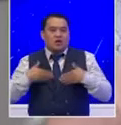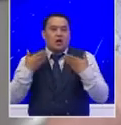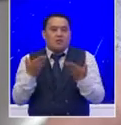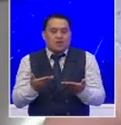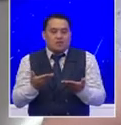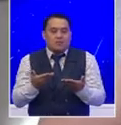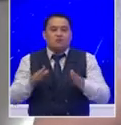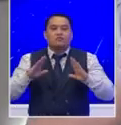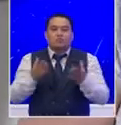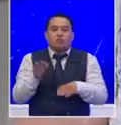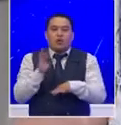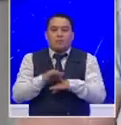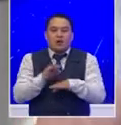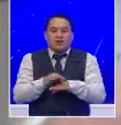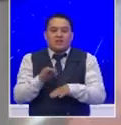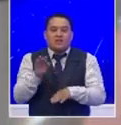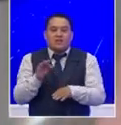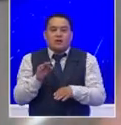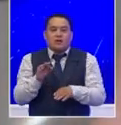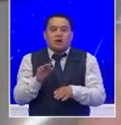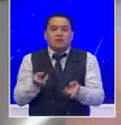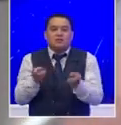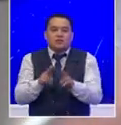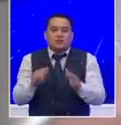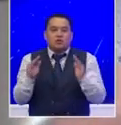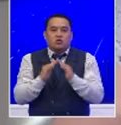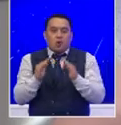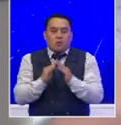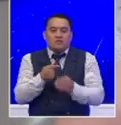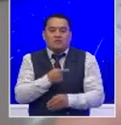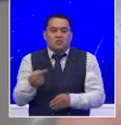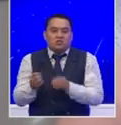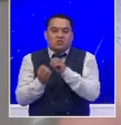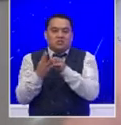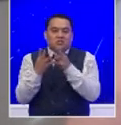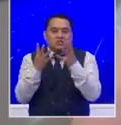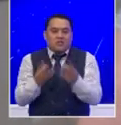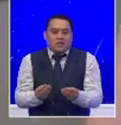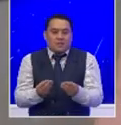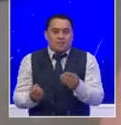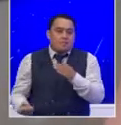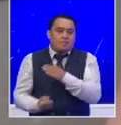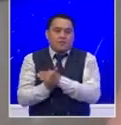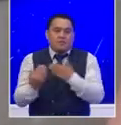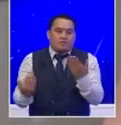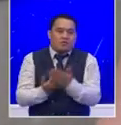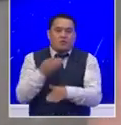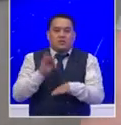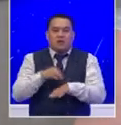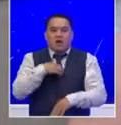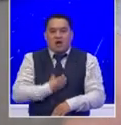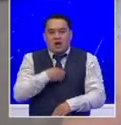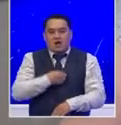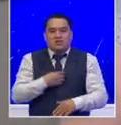рекомендации. В случае бессимптомного течения заболевания следует оставаться на самоизоляции в течение 14 дней. При появлении первых симптомов, кашля,